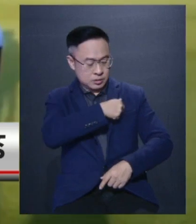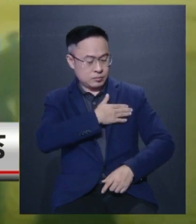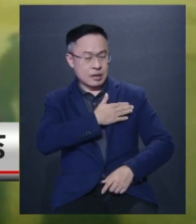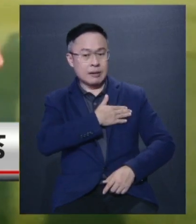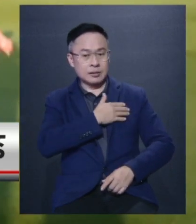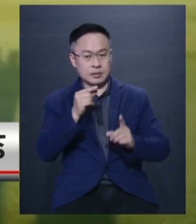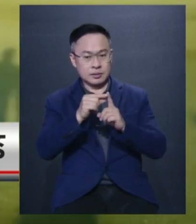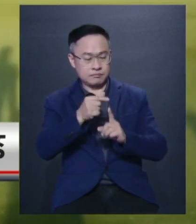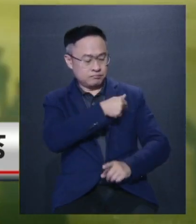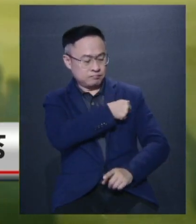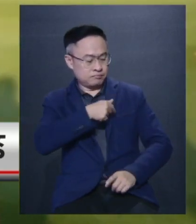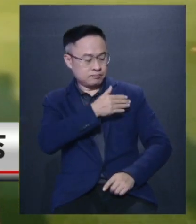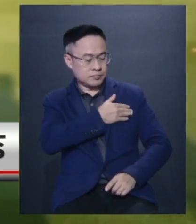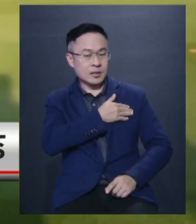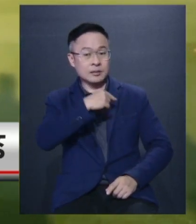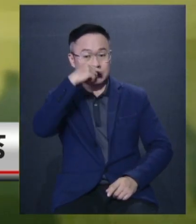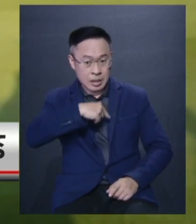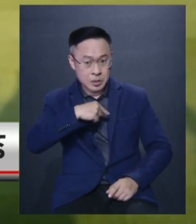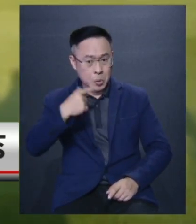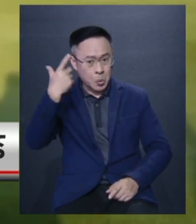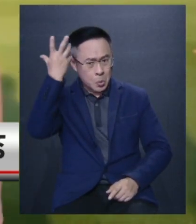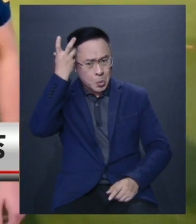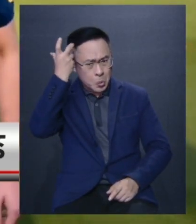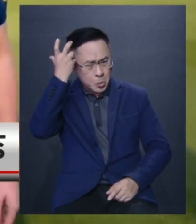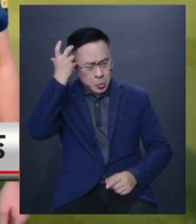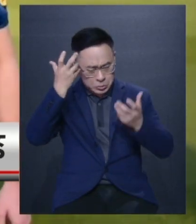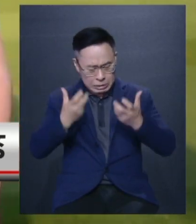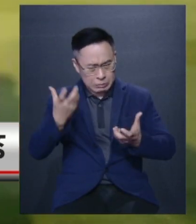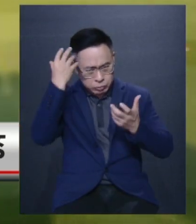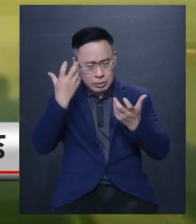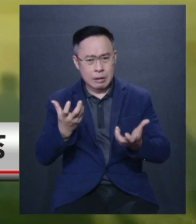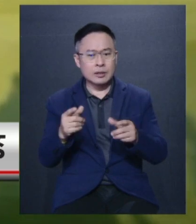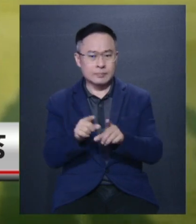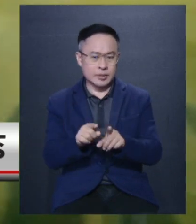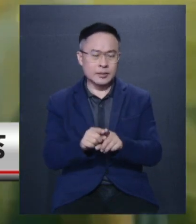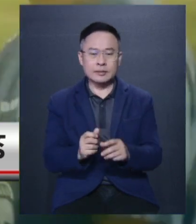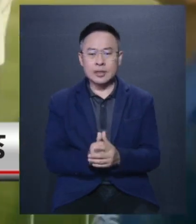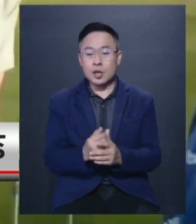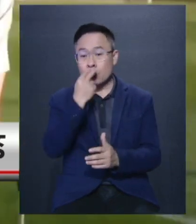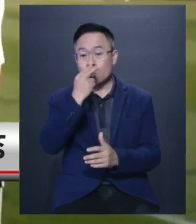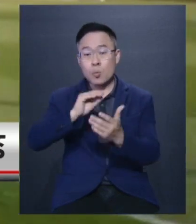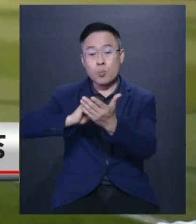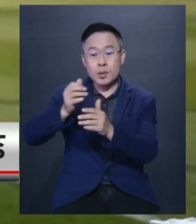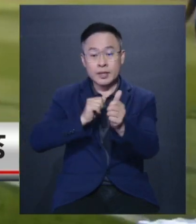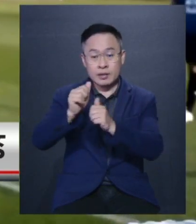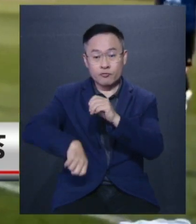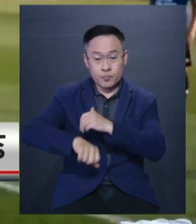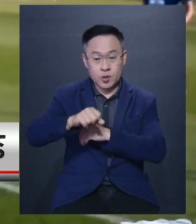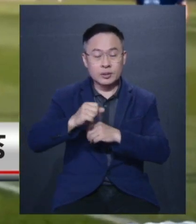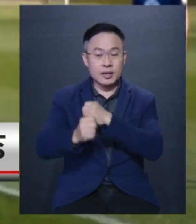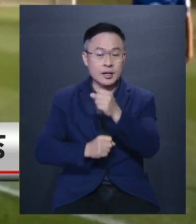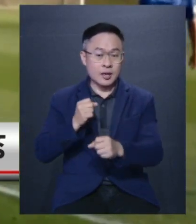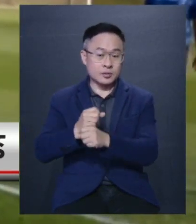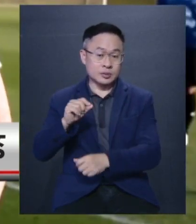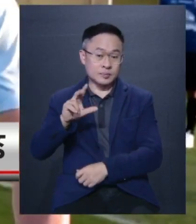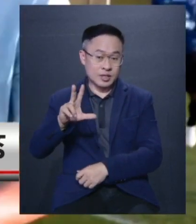กดดันค่ะแล้วก็ถ้าถามว่าอยากจะเชียร์พวกเขาได้ในช่วงเวลาไหนบ้างนะคะก็มีโปรแกรมมาฝากกันด้วยค่ะคุณผู้ชมแข่ง